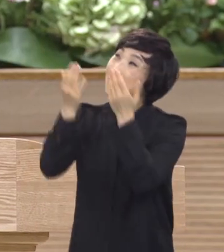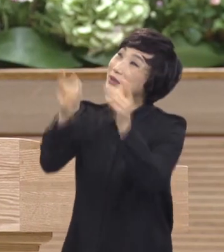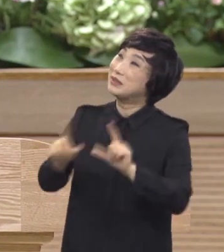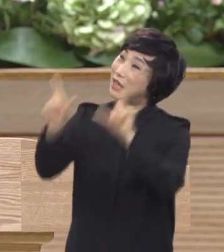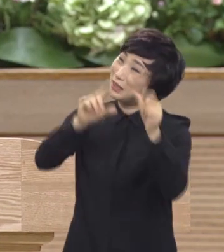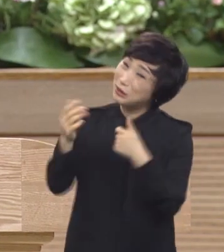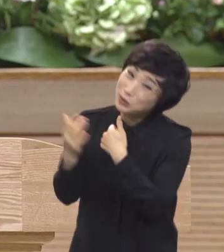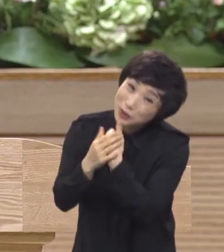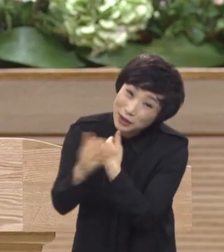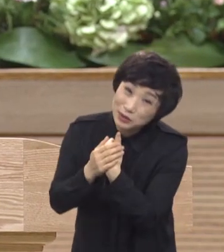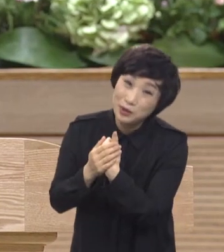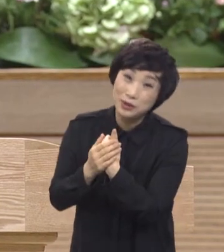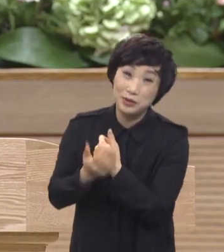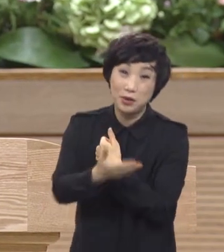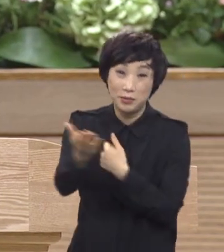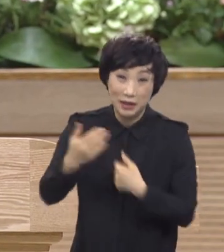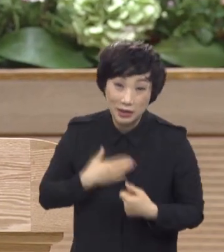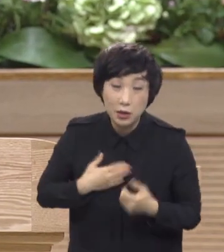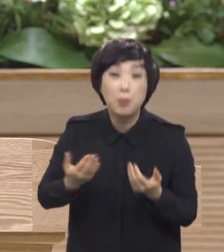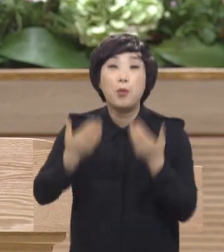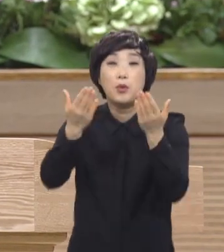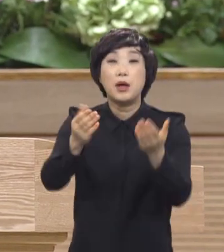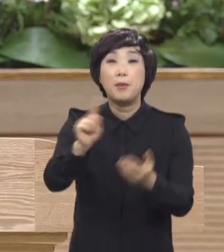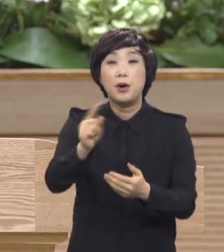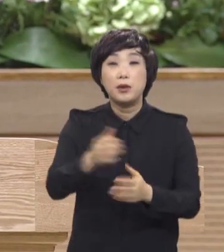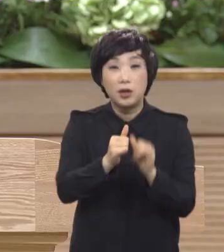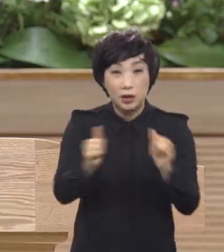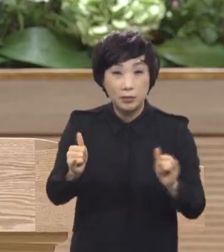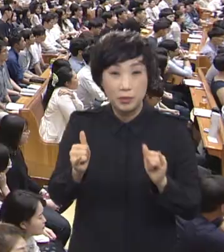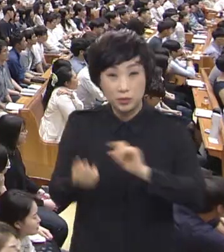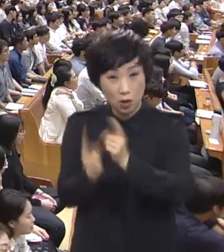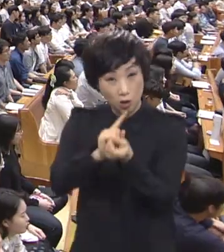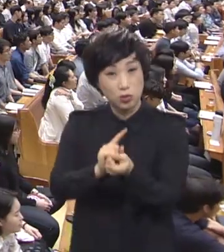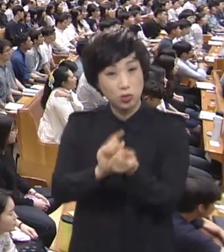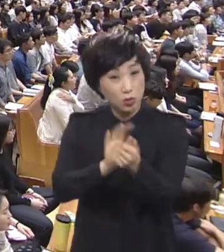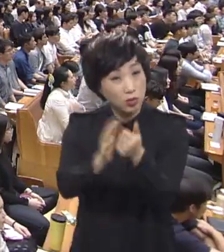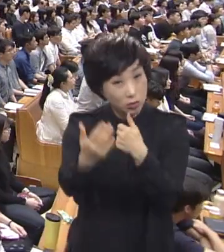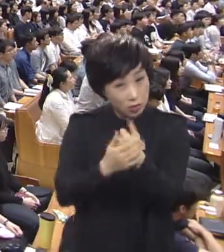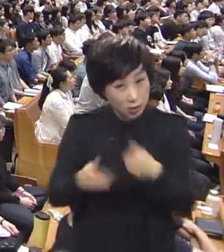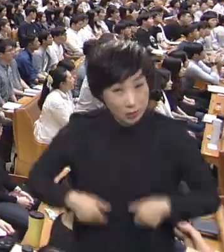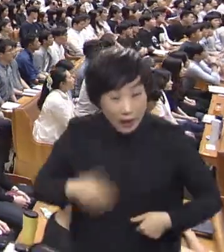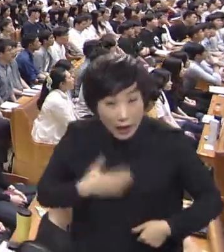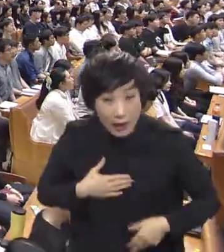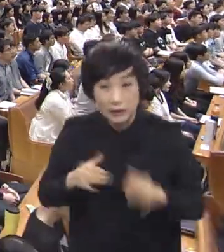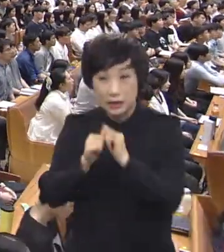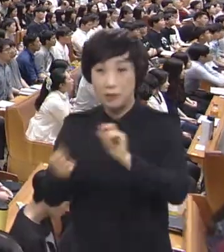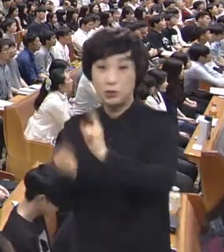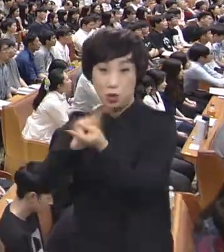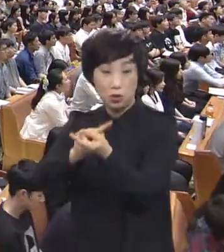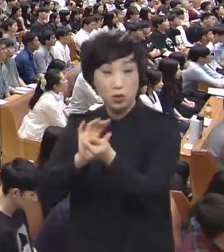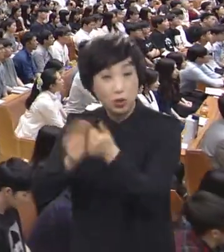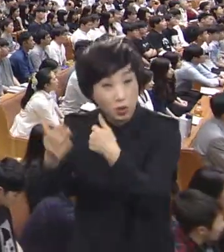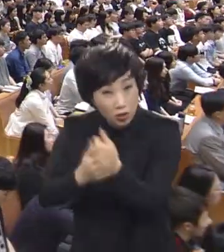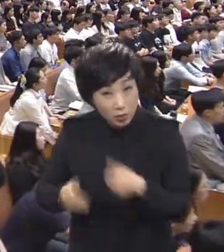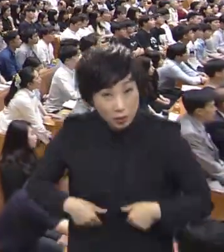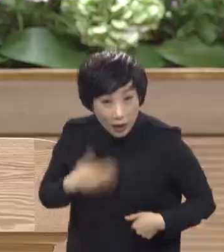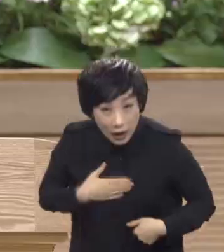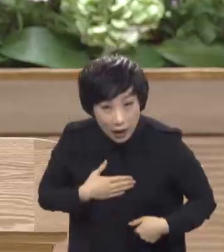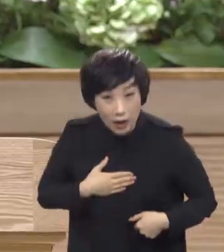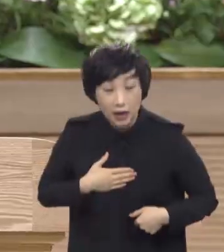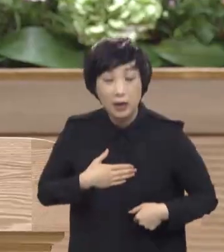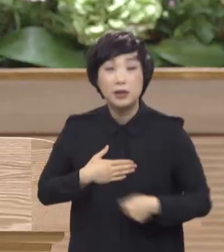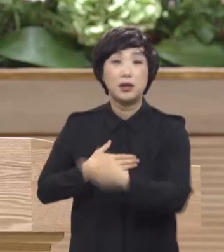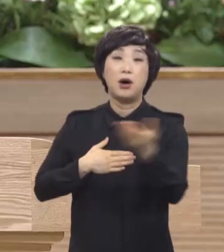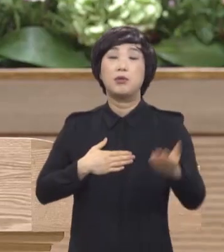이 봉사란 말은 인간끼리 하라 그 말입니다 사람끼리 하라 이 말입니다 그러므로